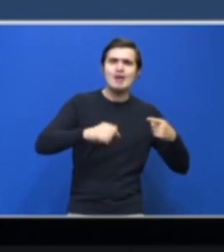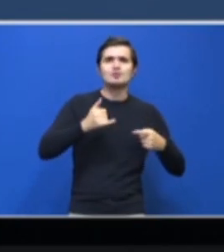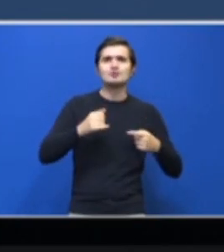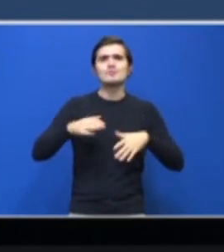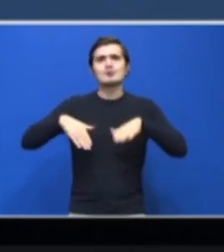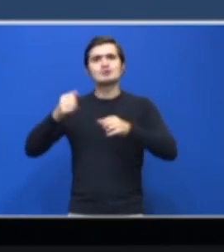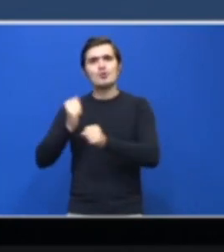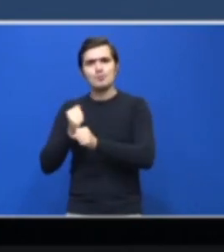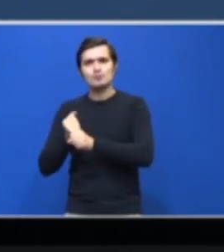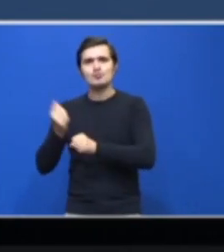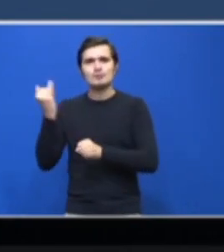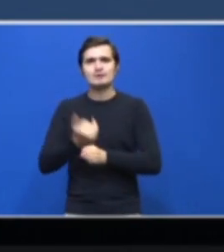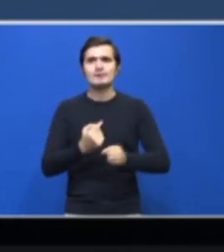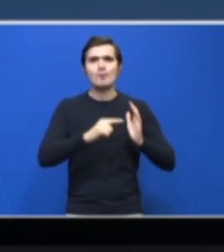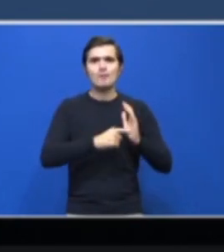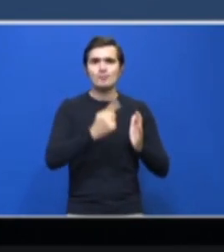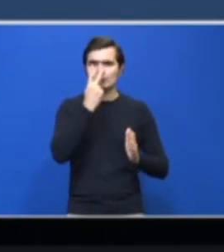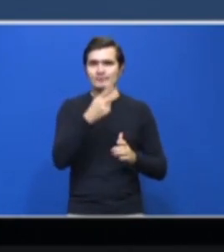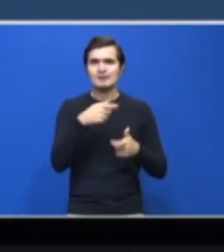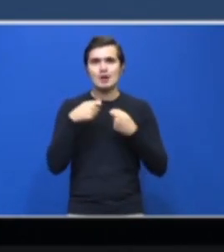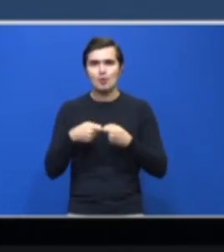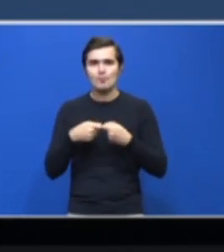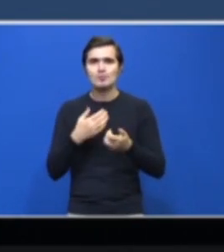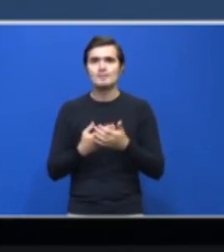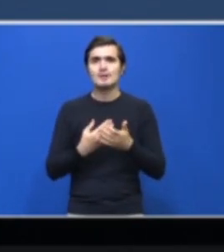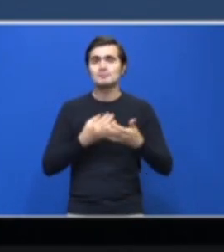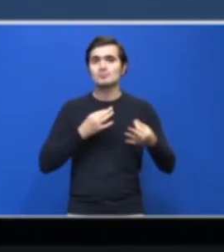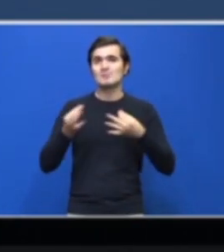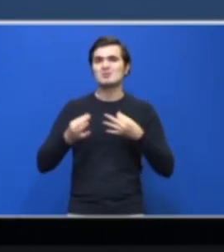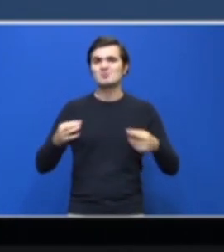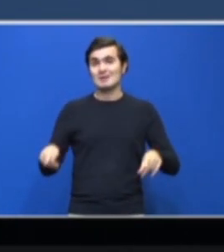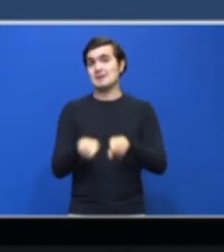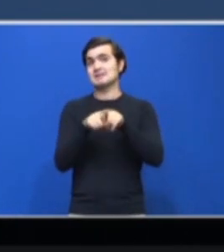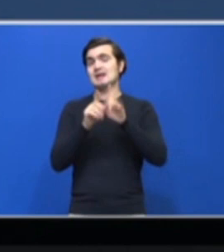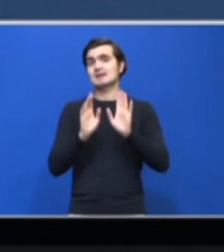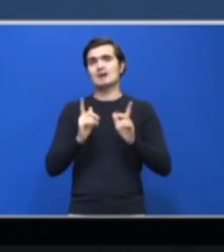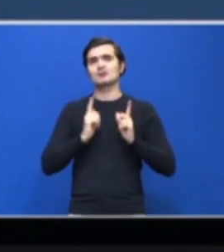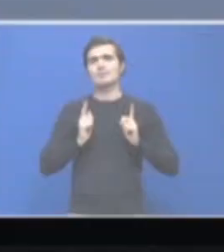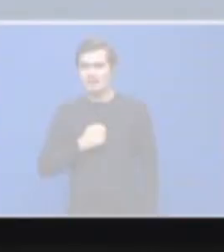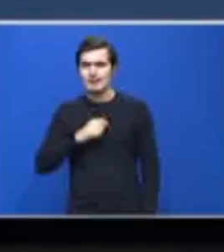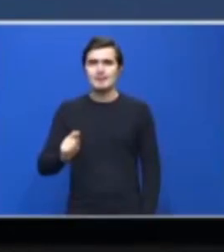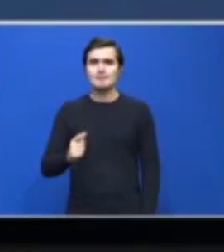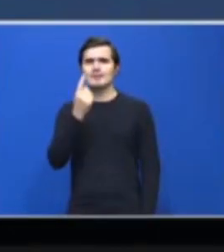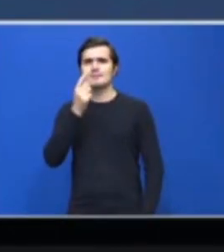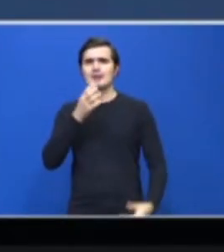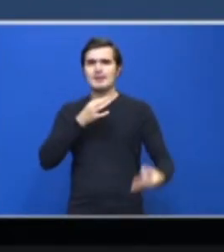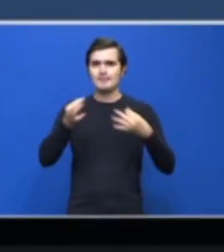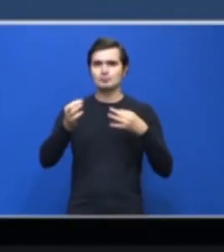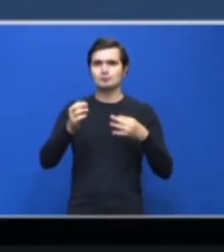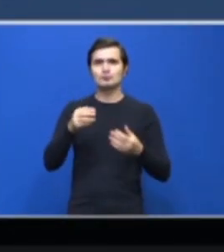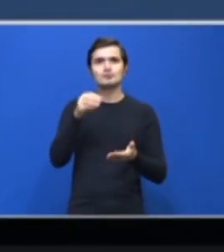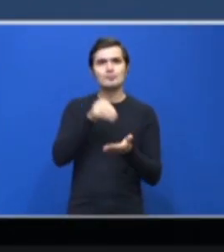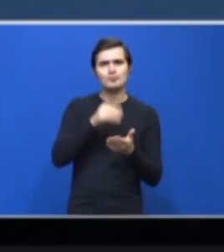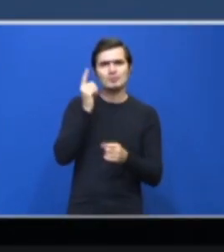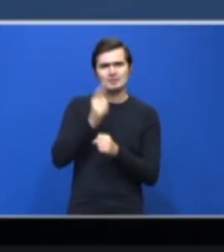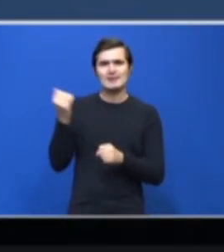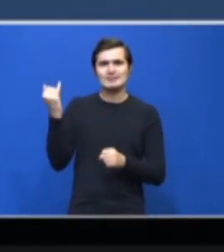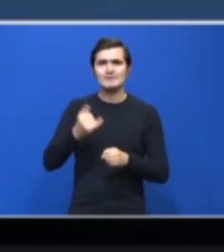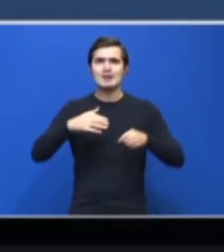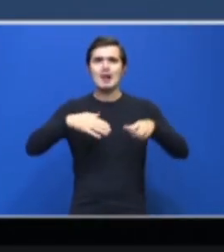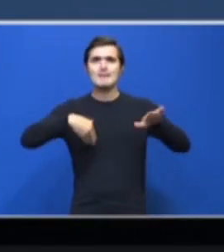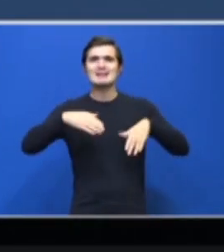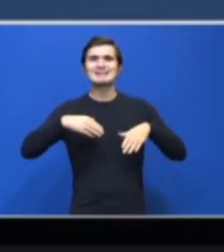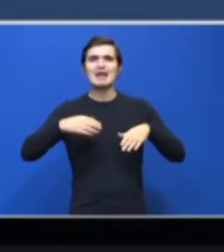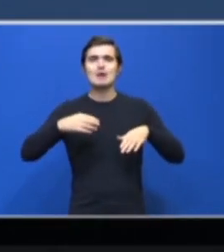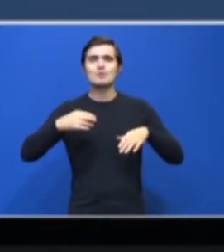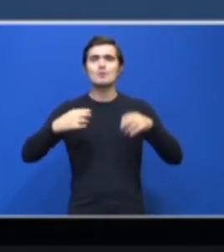un punct de vedere comun, dar pentru măsuri imediate așteptăm propuneri de la Ministerul Energiei. Primele propuneri trebuie să vină la Ministerul Energiei.